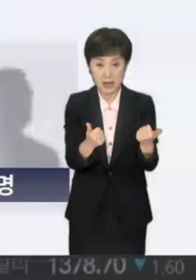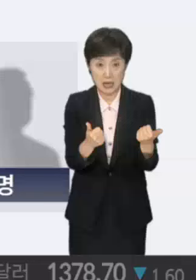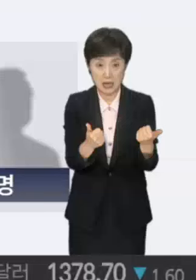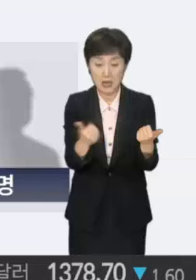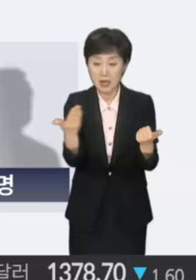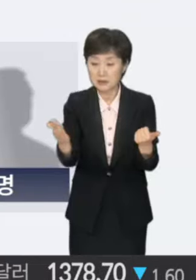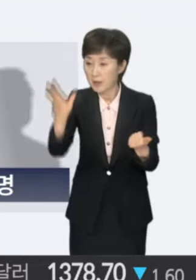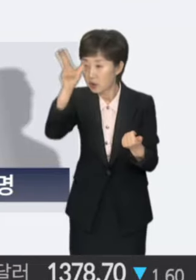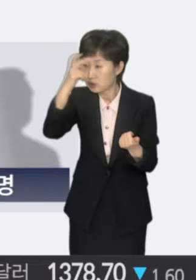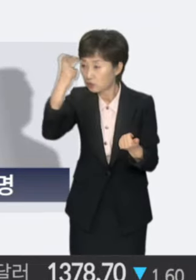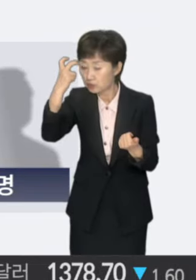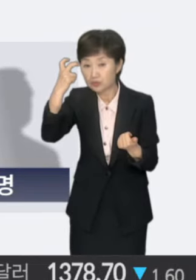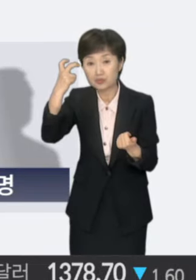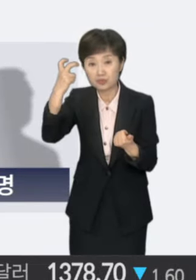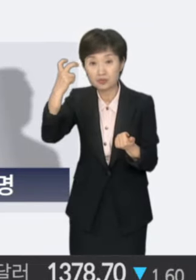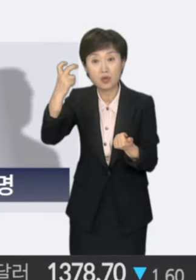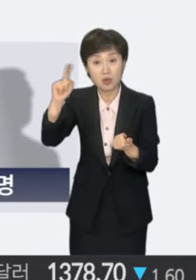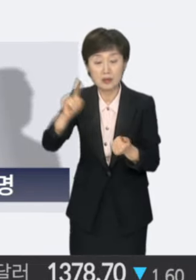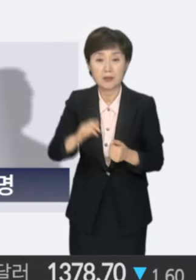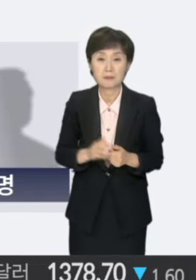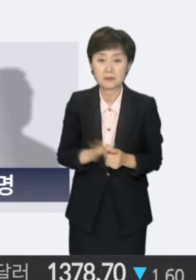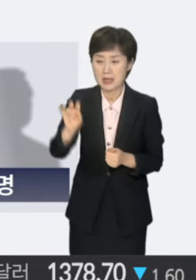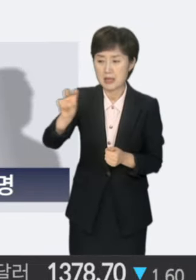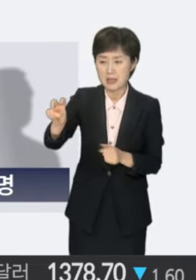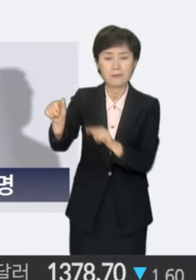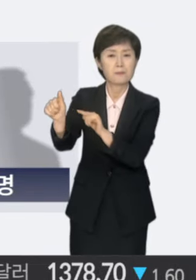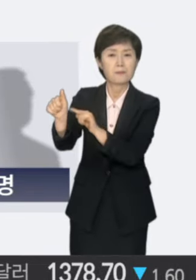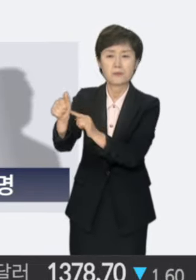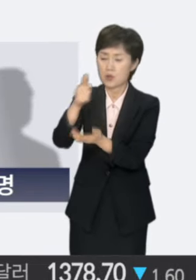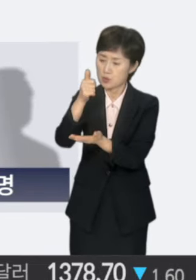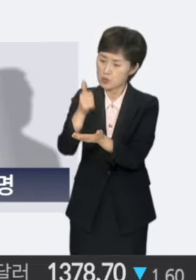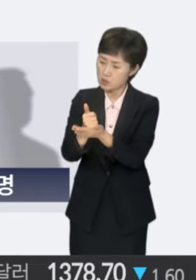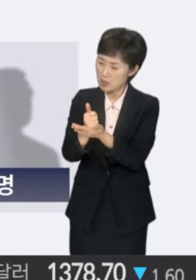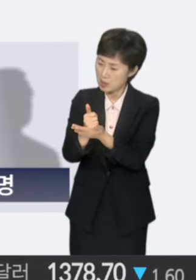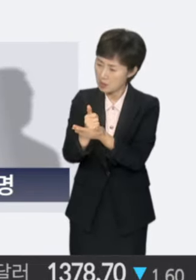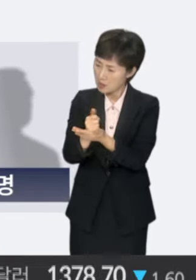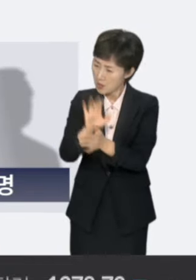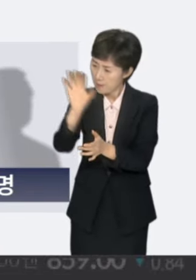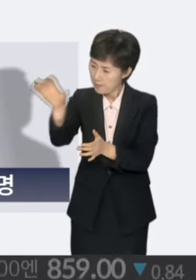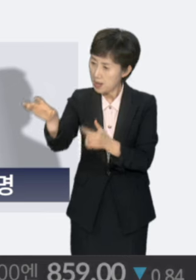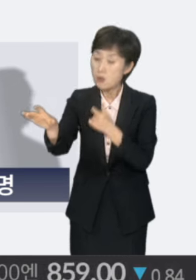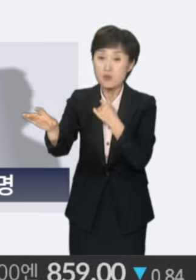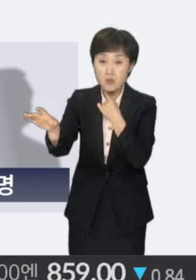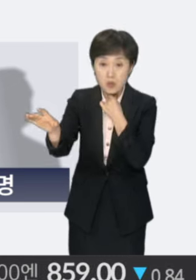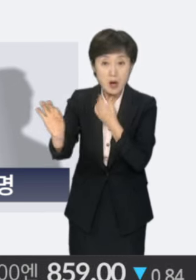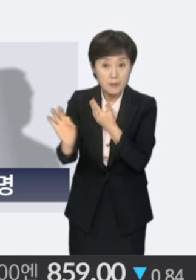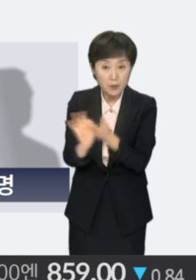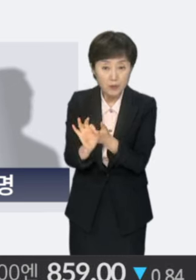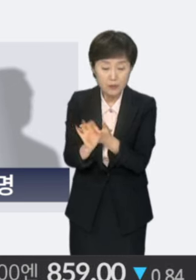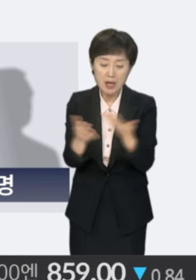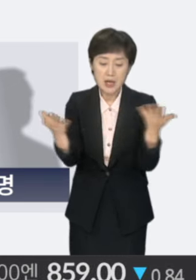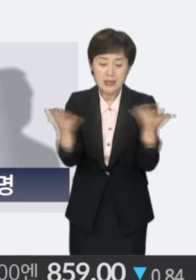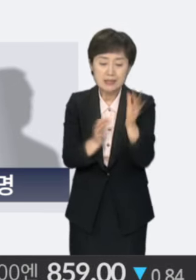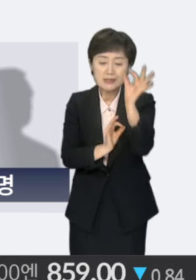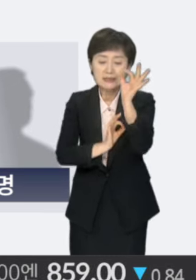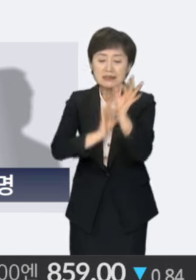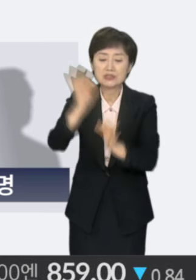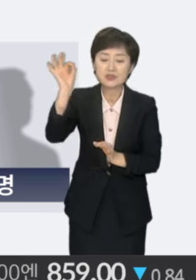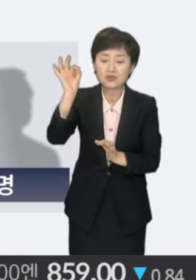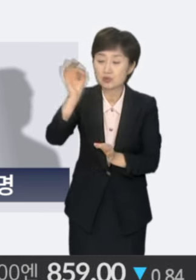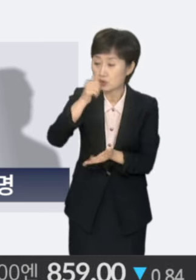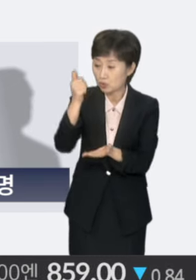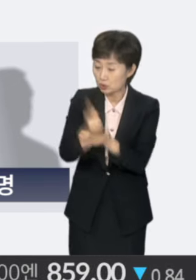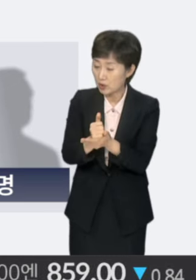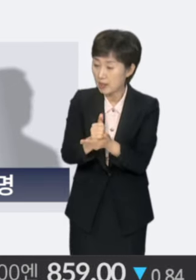측면이 있기는 하지만 임성근 전 사단장의 혐의를 인정을 하려고 하면 예. 말씀드린 것처럼 업무상 과실치사상 죄에